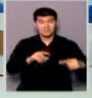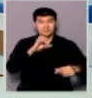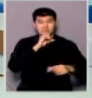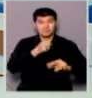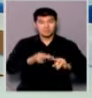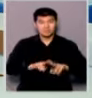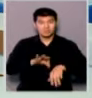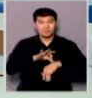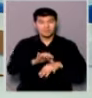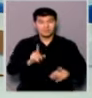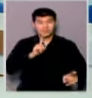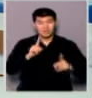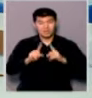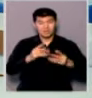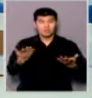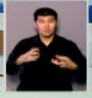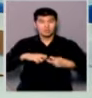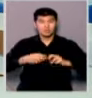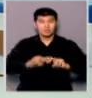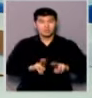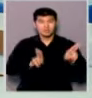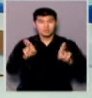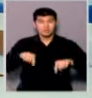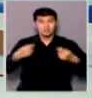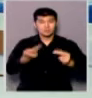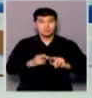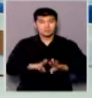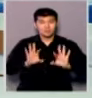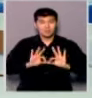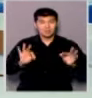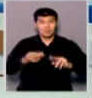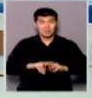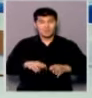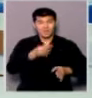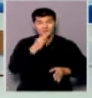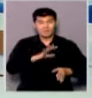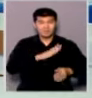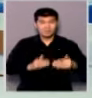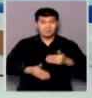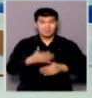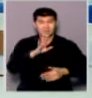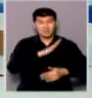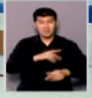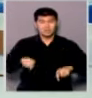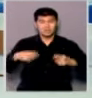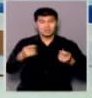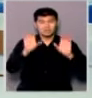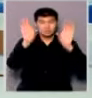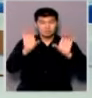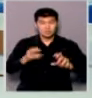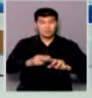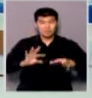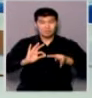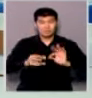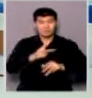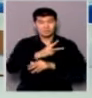коррупции провели брифинг. Какие еще правонарушения были выявлены? Привлечены ли к ответственности лица, нарушившие закон? Подробнее